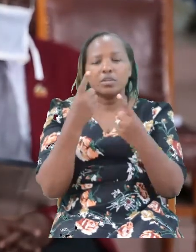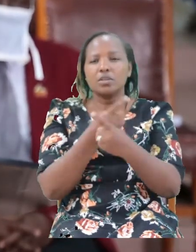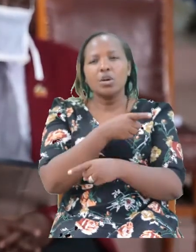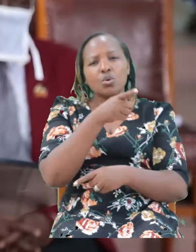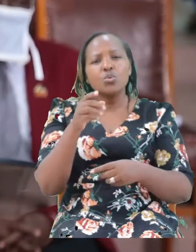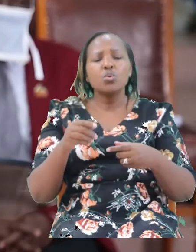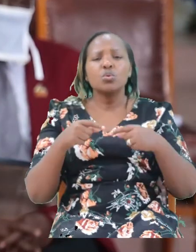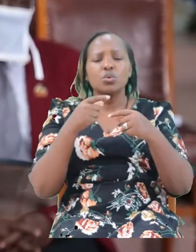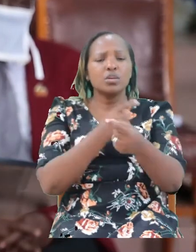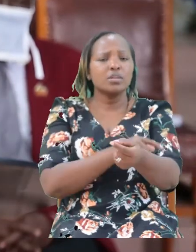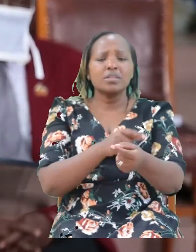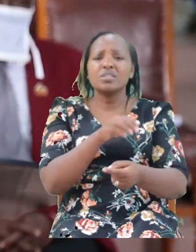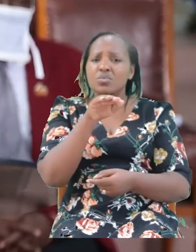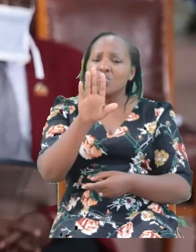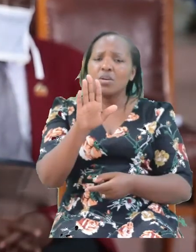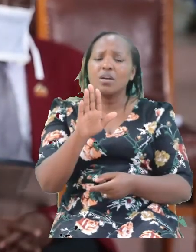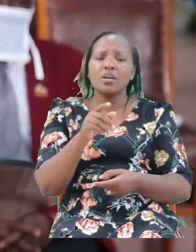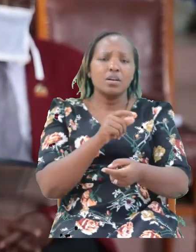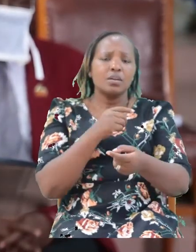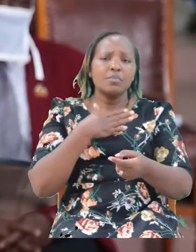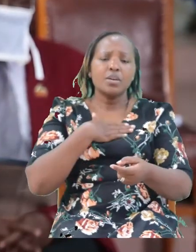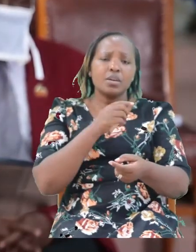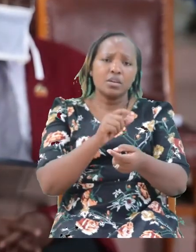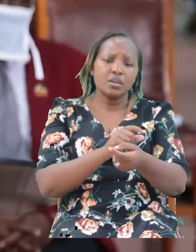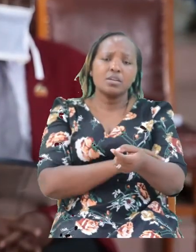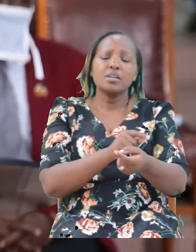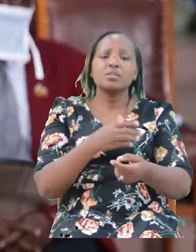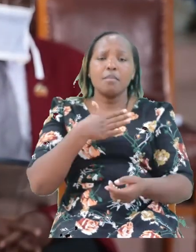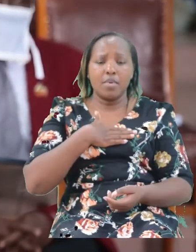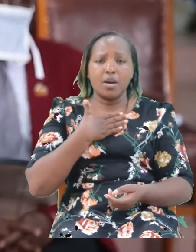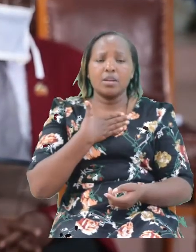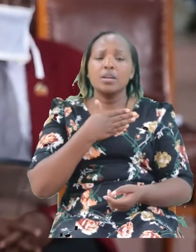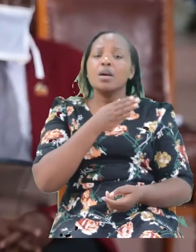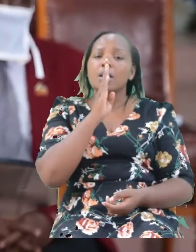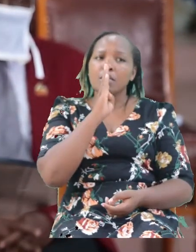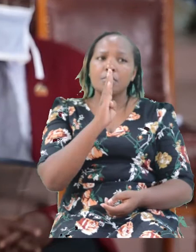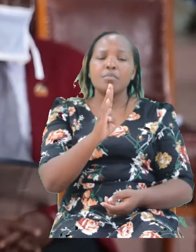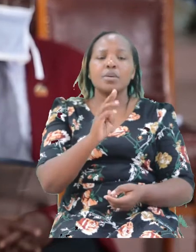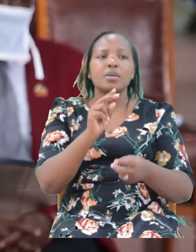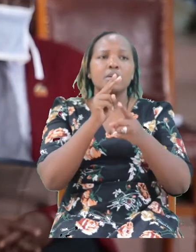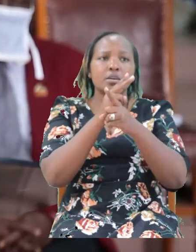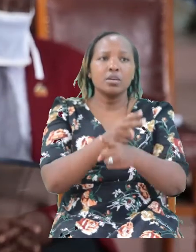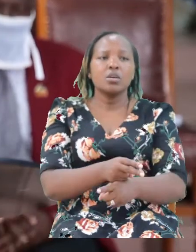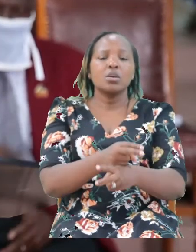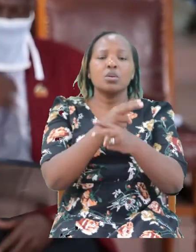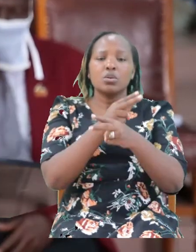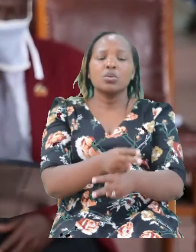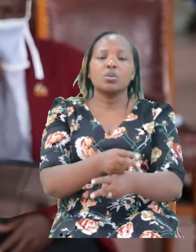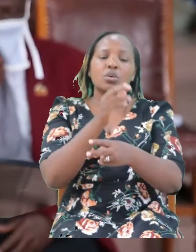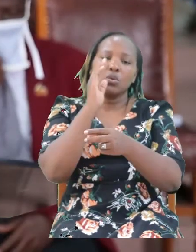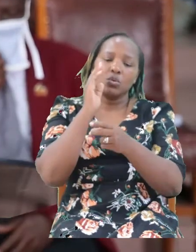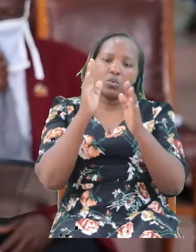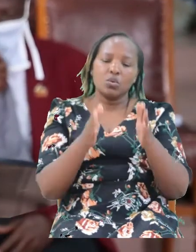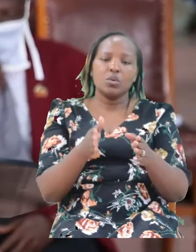sitapewa yako, lakini kuwa wakili mwema.